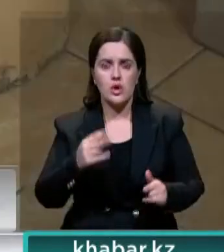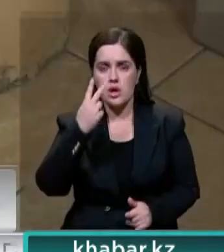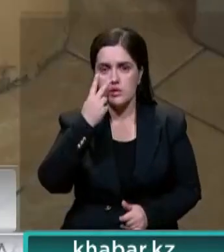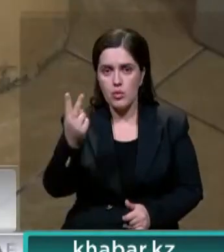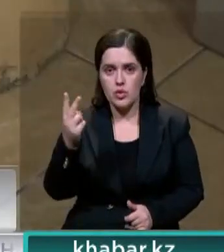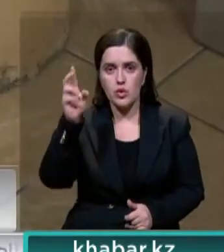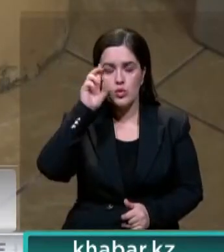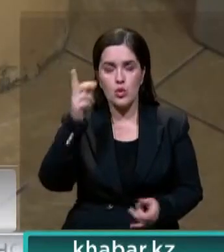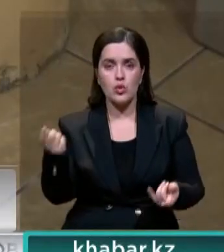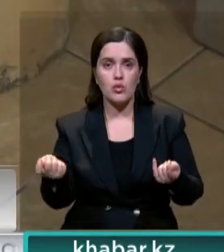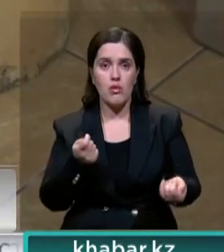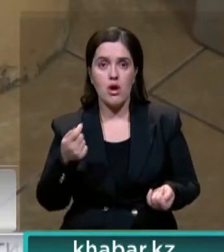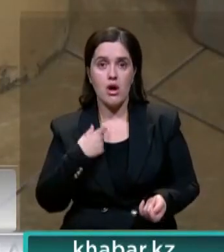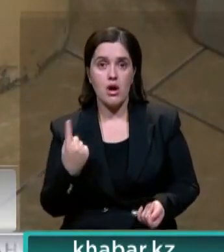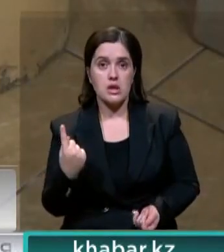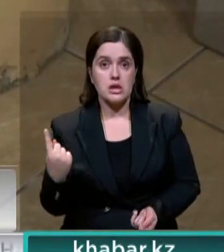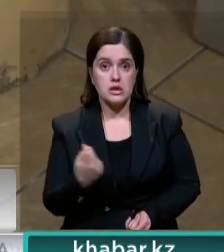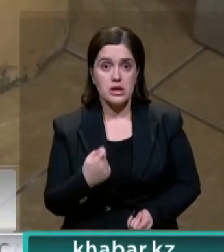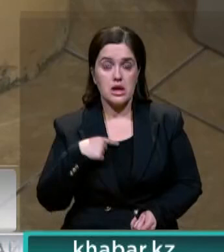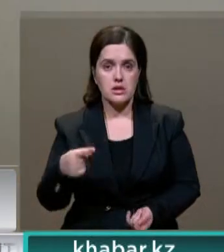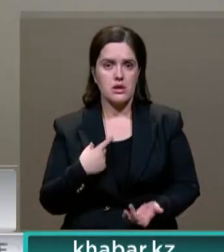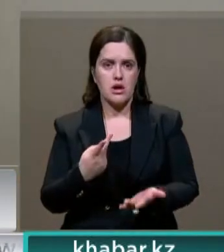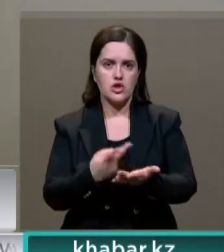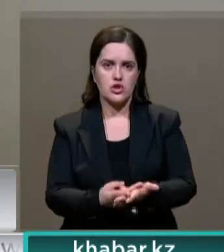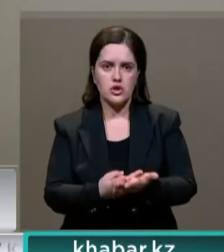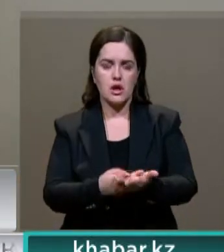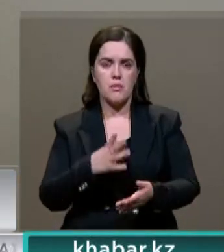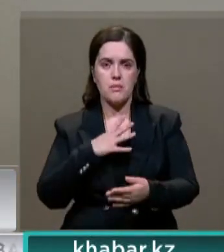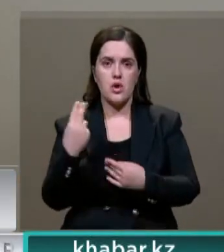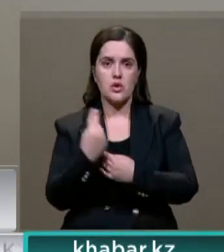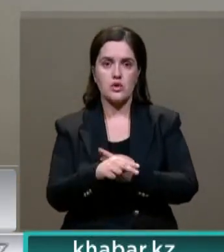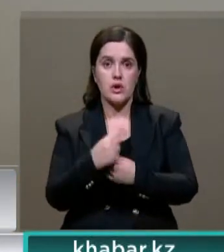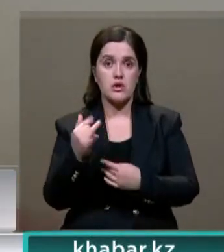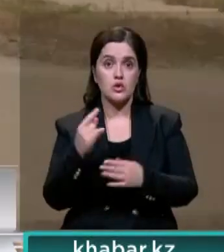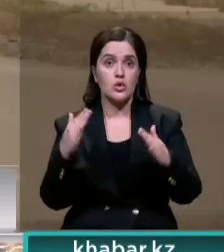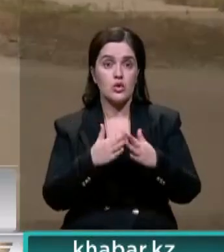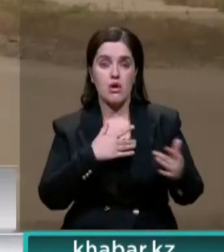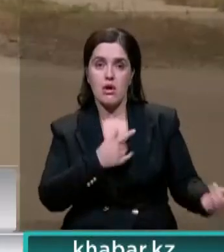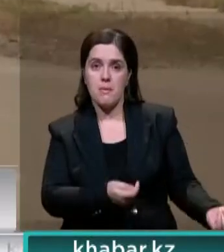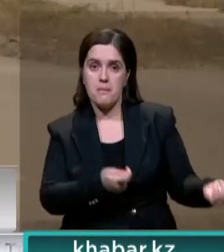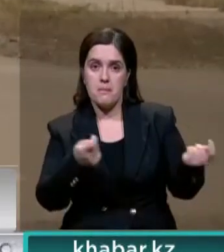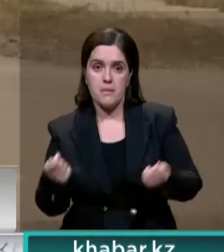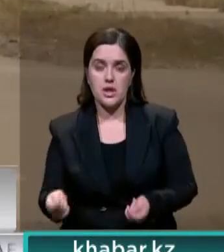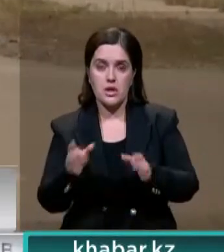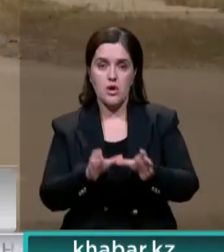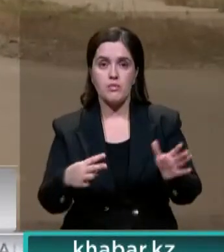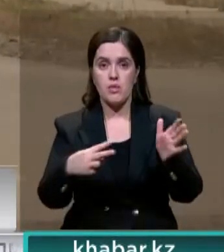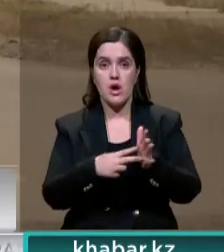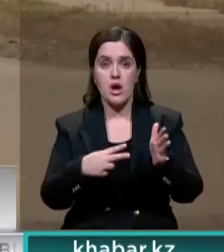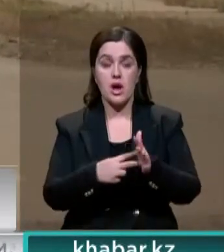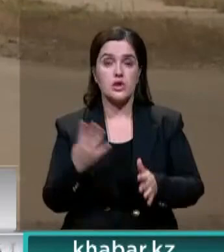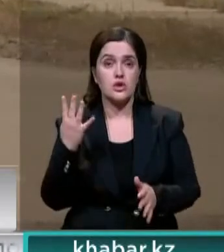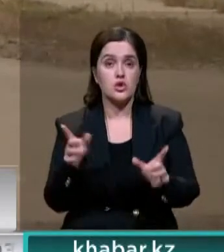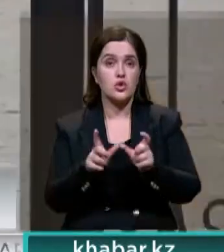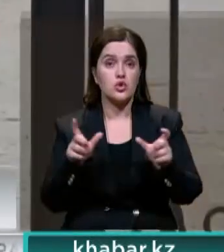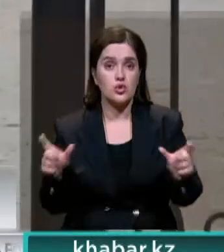руководство? Я вот неделю пролежал вот здесь на стационаре. Из дома обогреватель я принес. В селе Бесколь 4 школы. Одна перешла